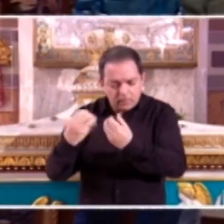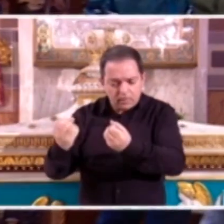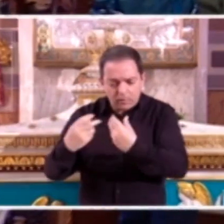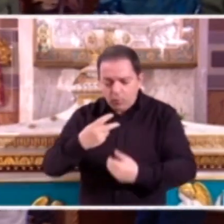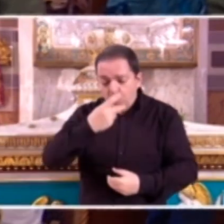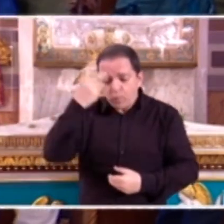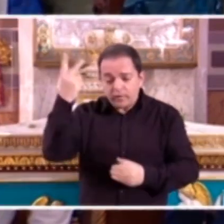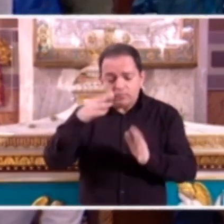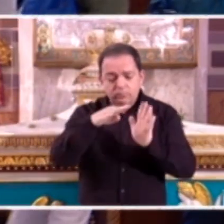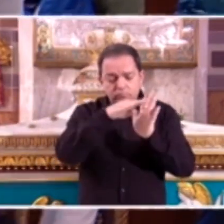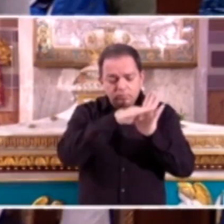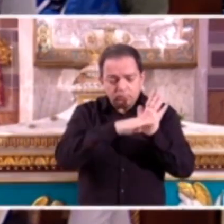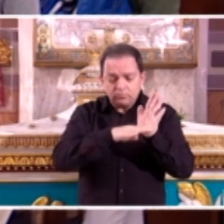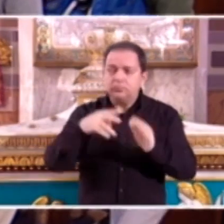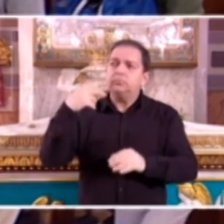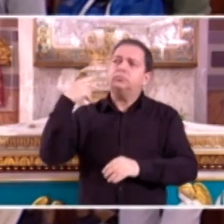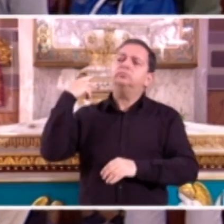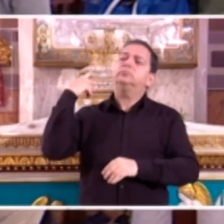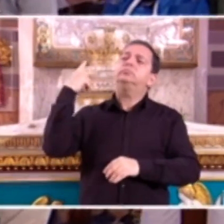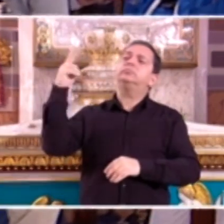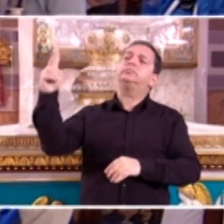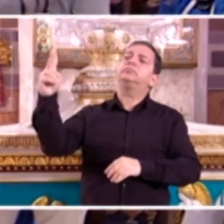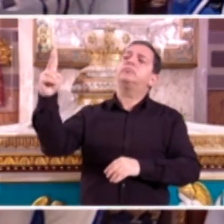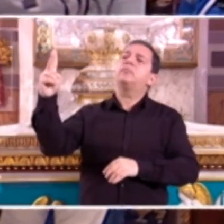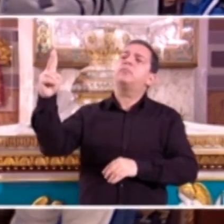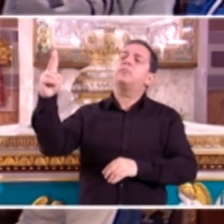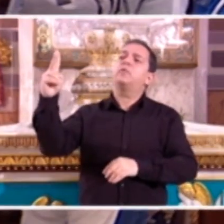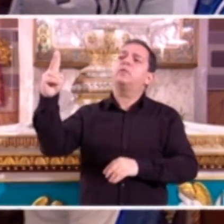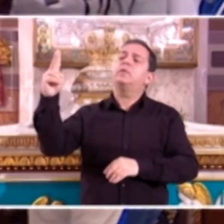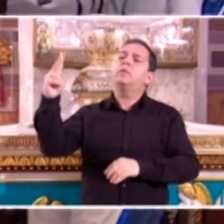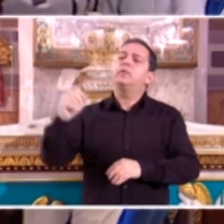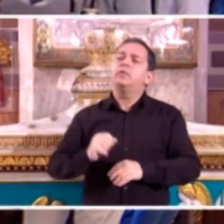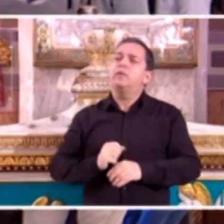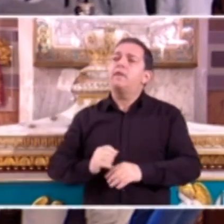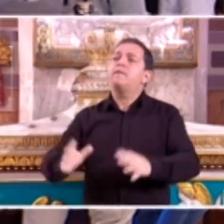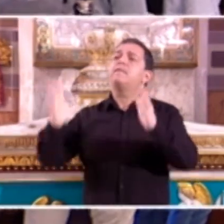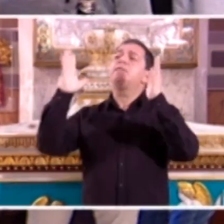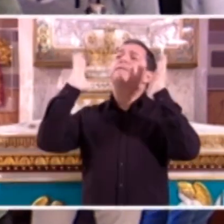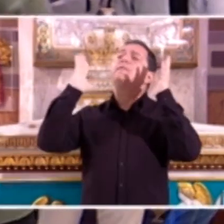με τα δικαιώματά σου.